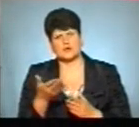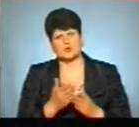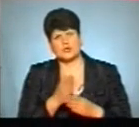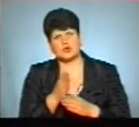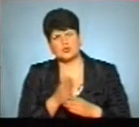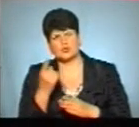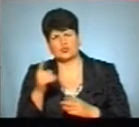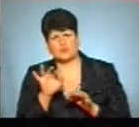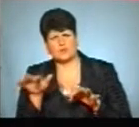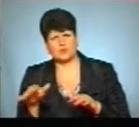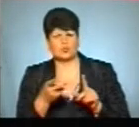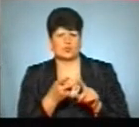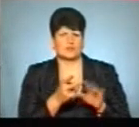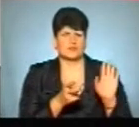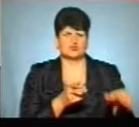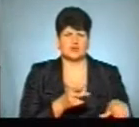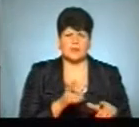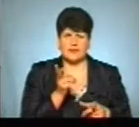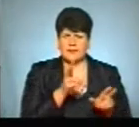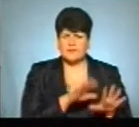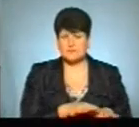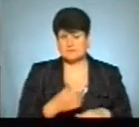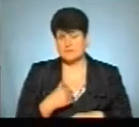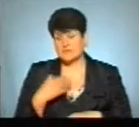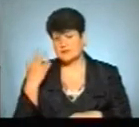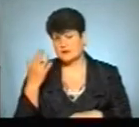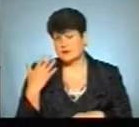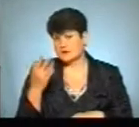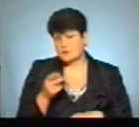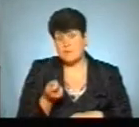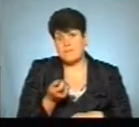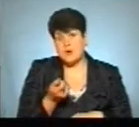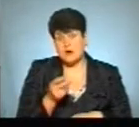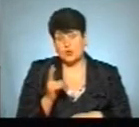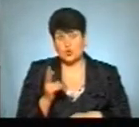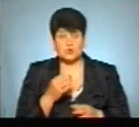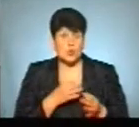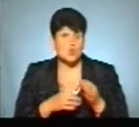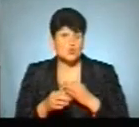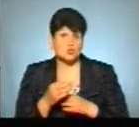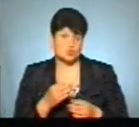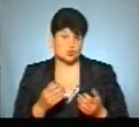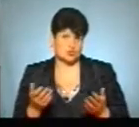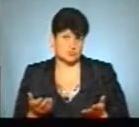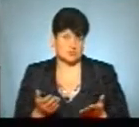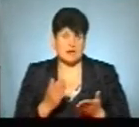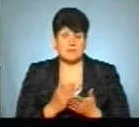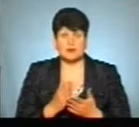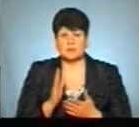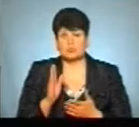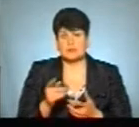другу лишають. Мені здається, що просто-напросто мало хто консультує, мав би бути при